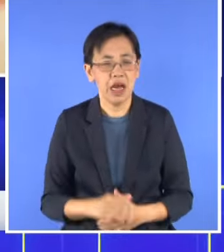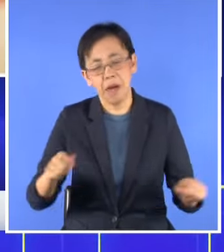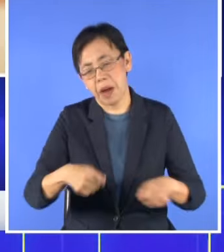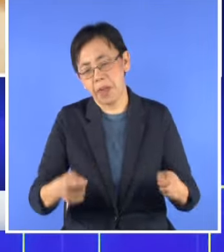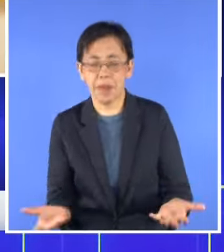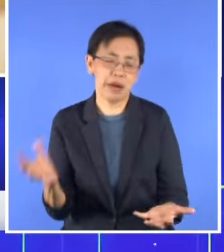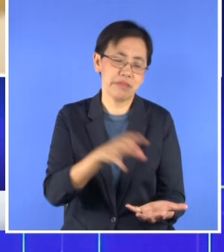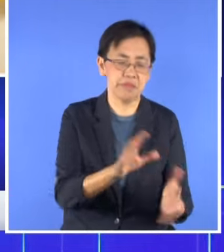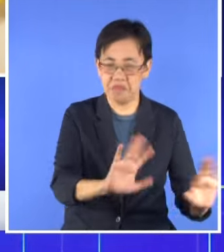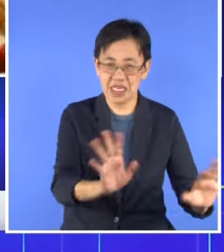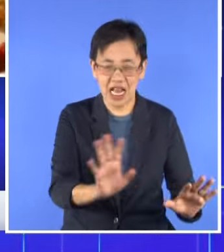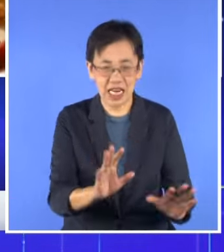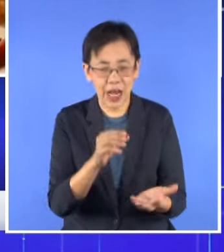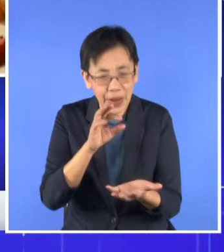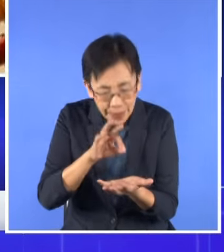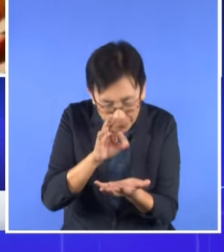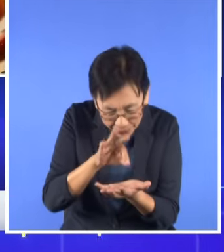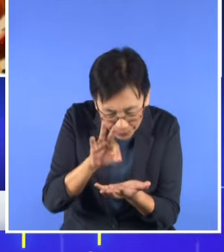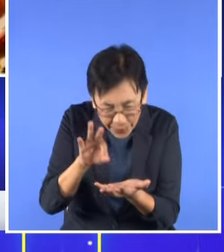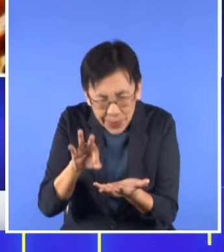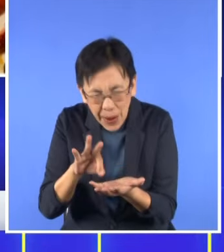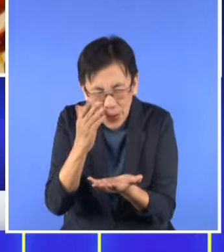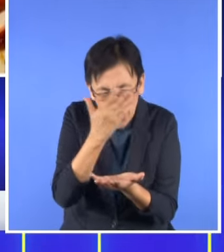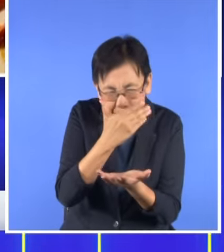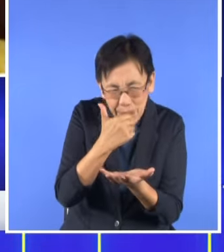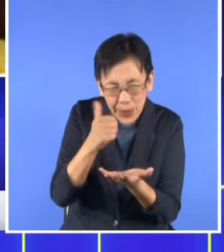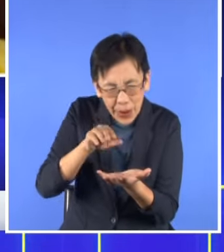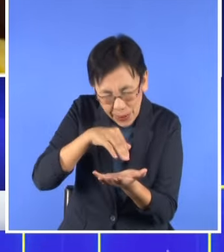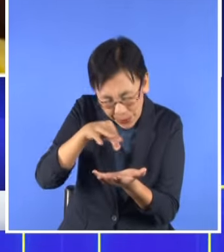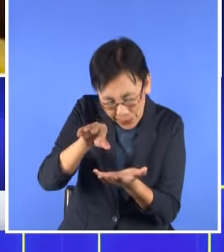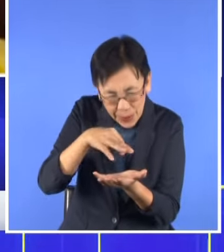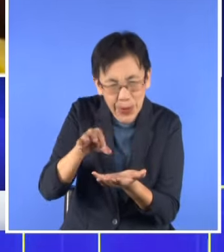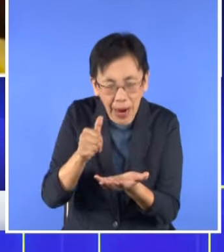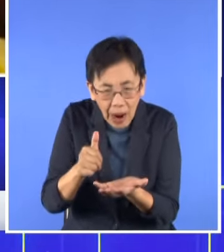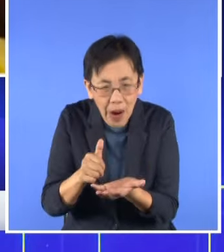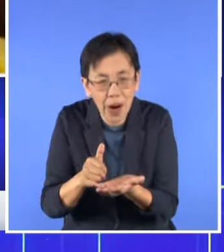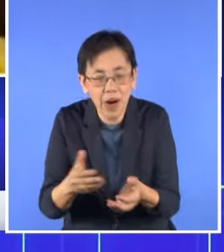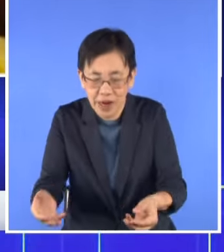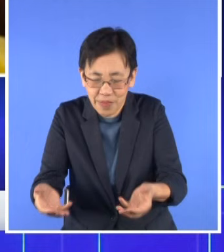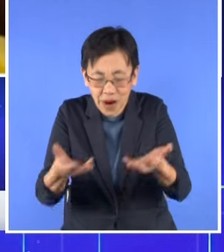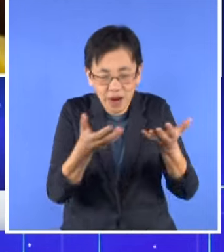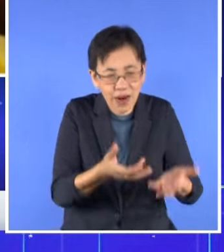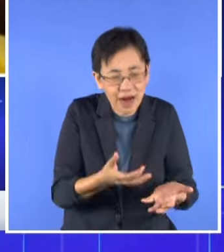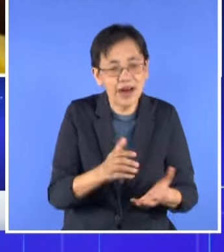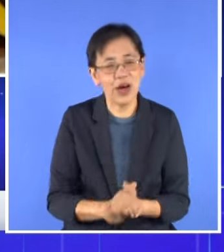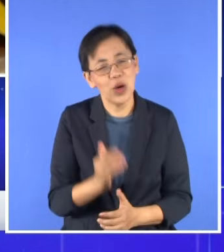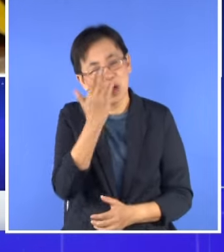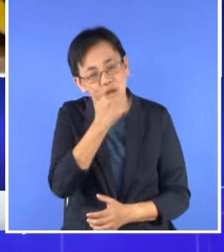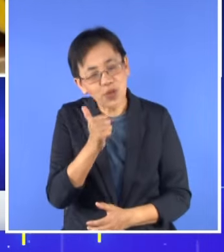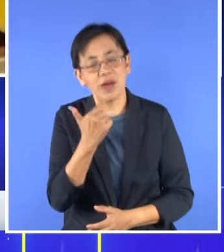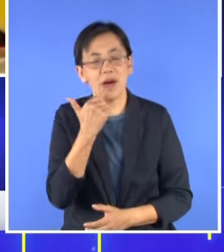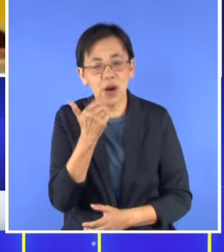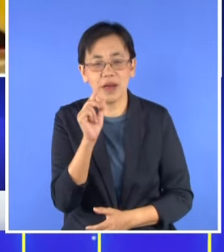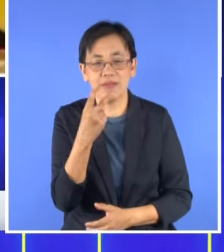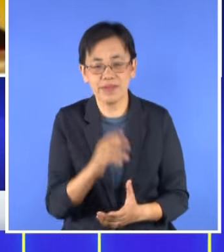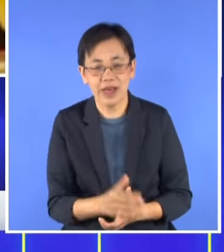โครมลงจานมันก็จะต้องมีตกแต่งกระจุกกระจิกกระดุกกระดิกอะไรอยู่ตรงนี้แล้วก็เสิร์ฟมาเป็นแบบเป็นคอร์ส สวยงามด้วยอร่อยด้วย